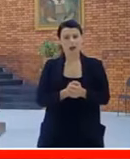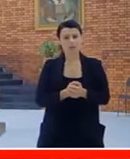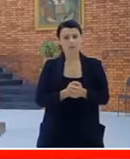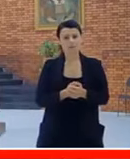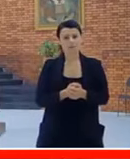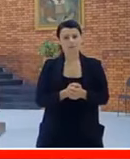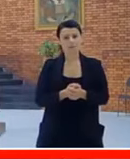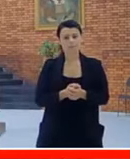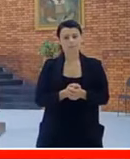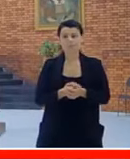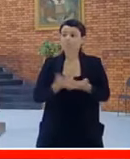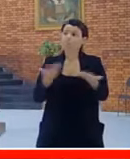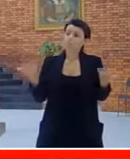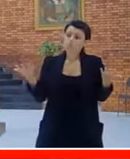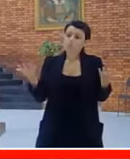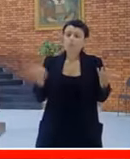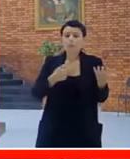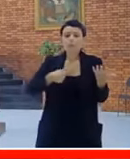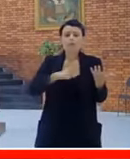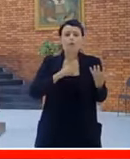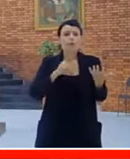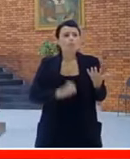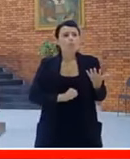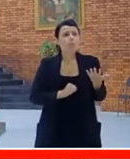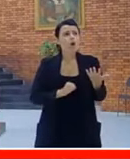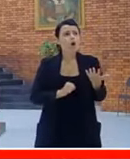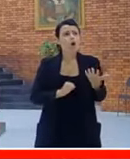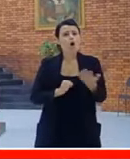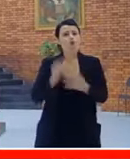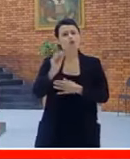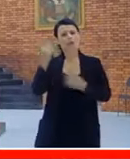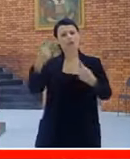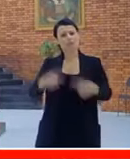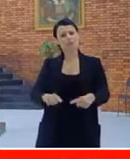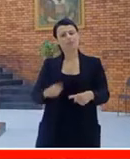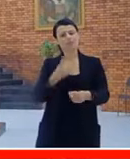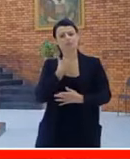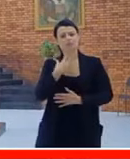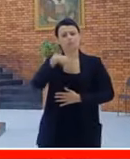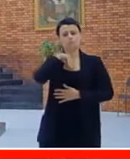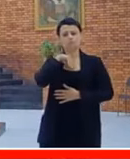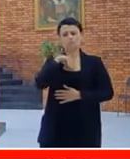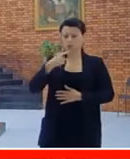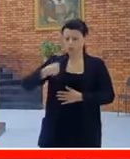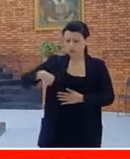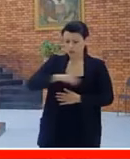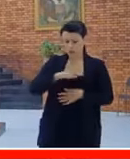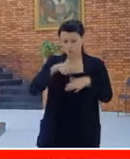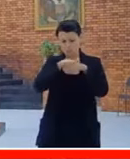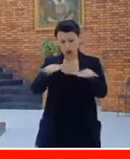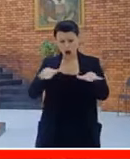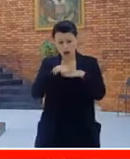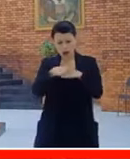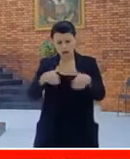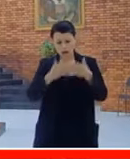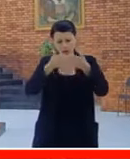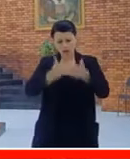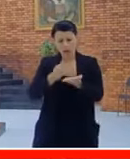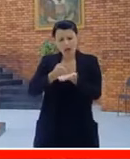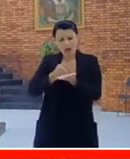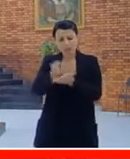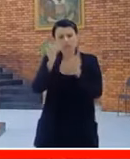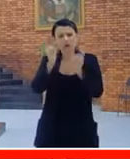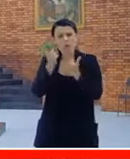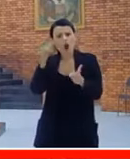almeno possiamo allora raccogliere questa domanda: quale mare dobbiamo attraversare per trovare